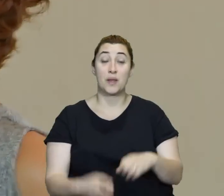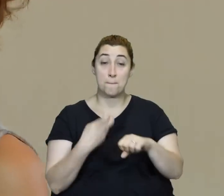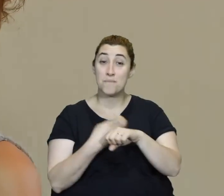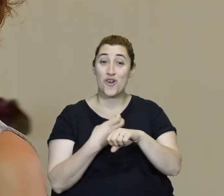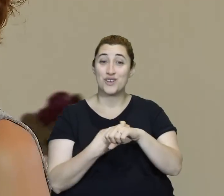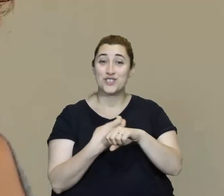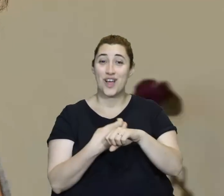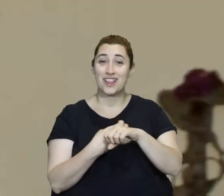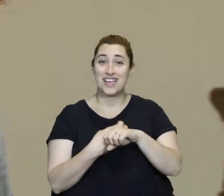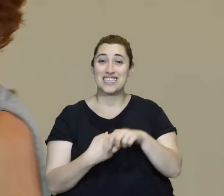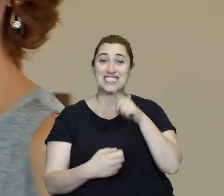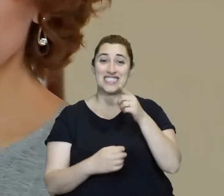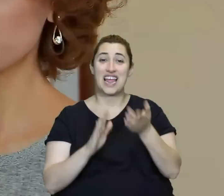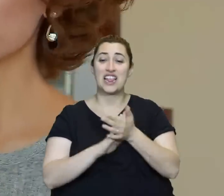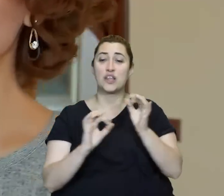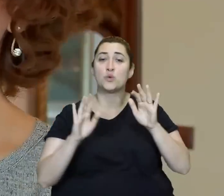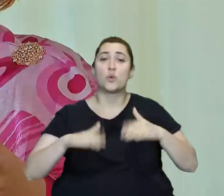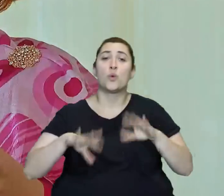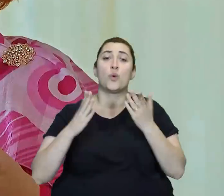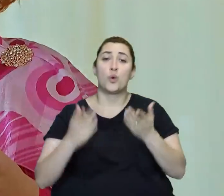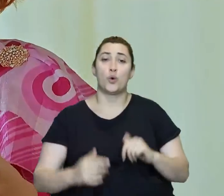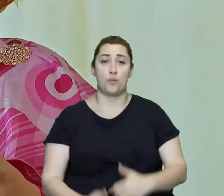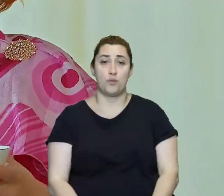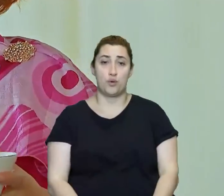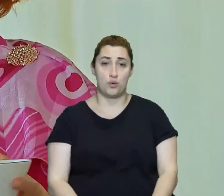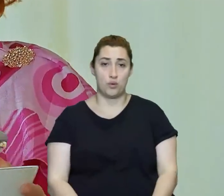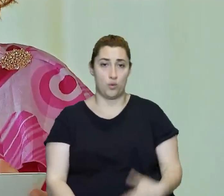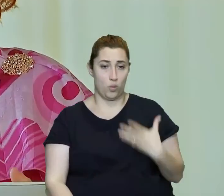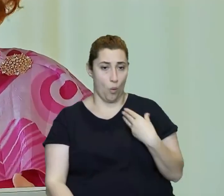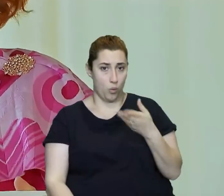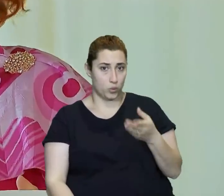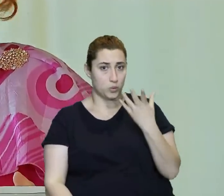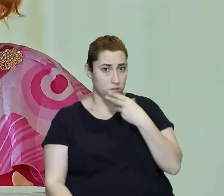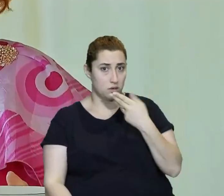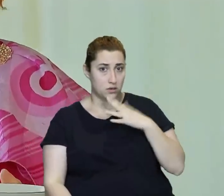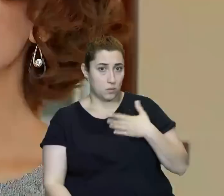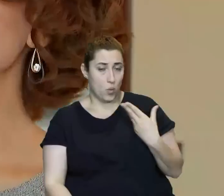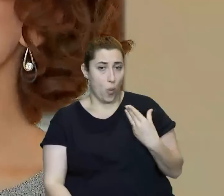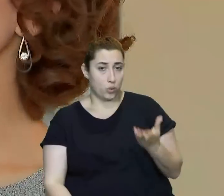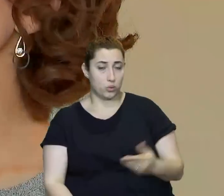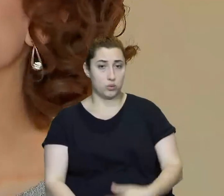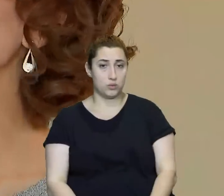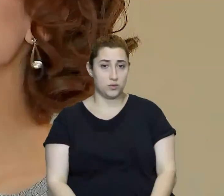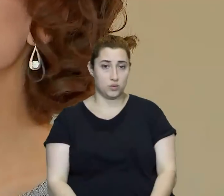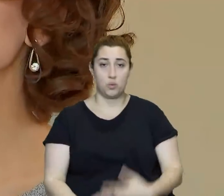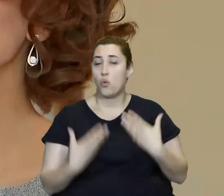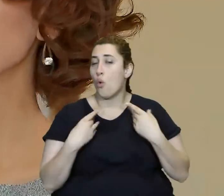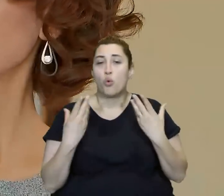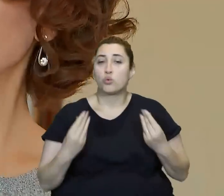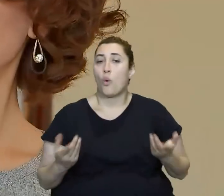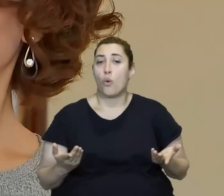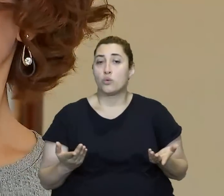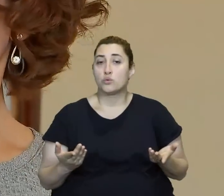Maşallah. Sizin de eliniz hiç durmuyor. Yoğurt bu güzel kız. Yoğurt. Yoğurt moğurt.